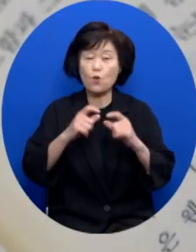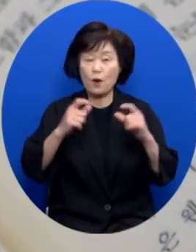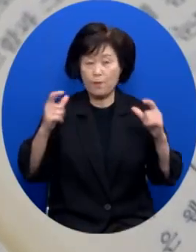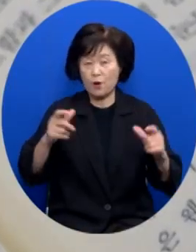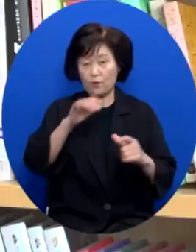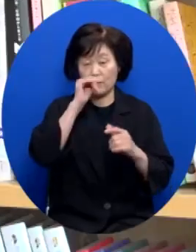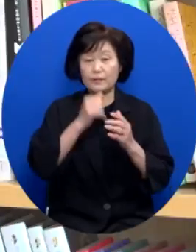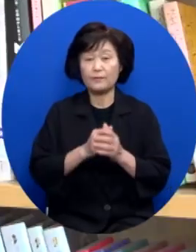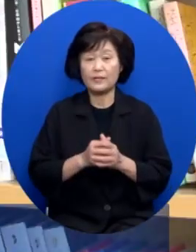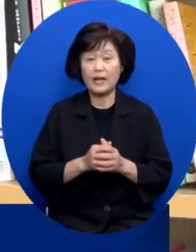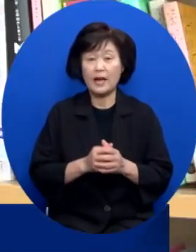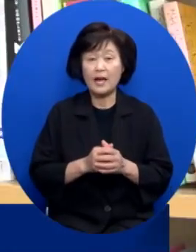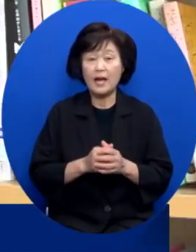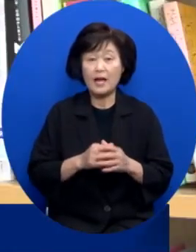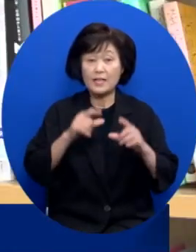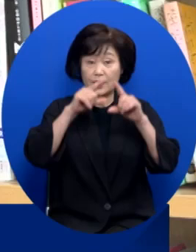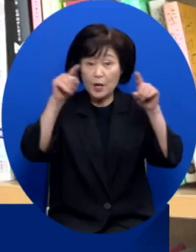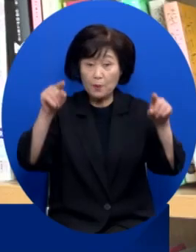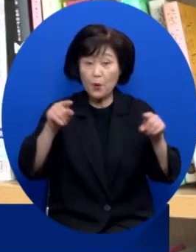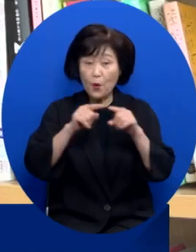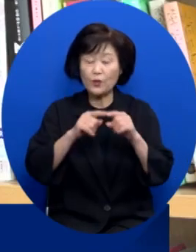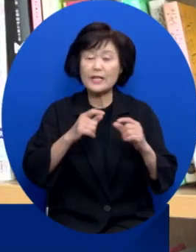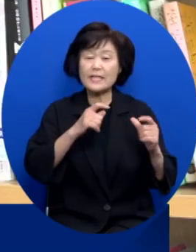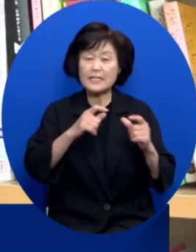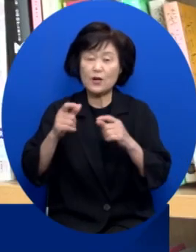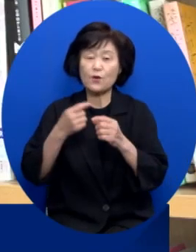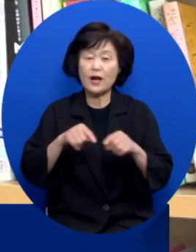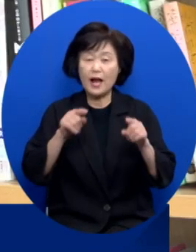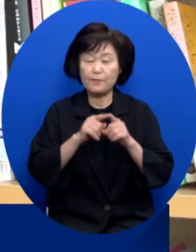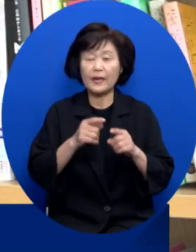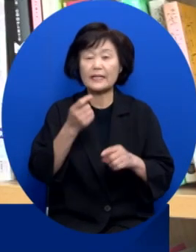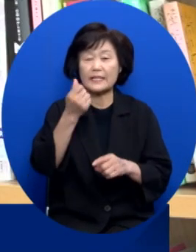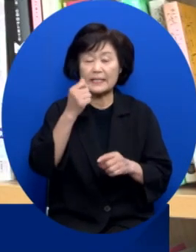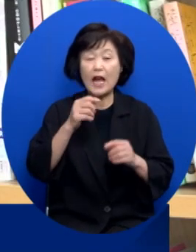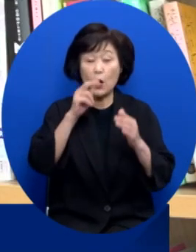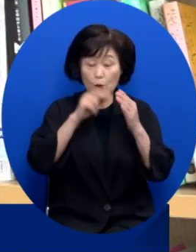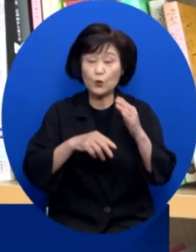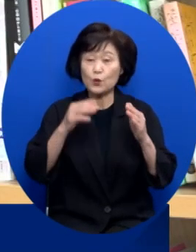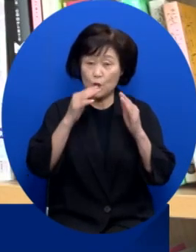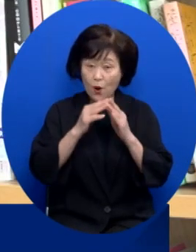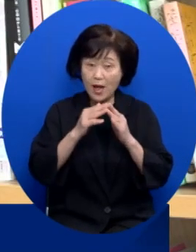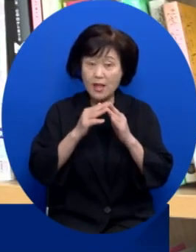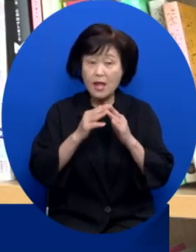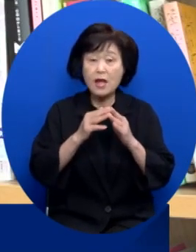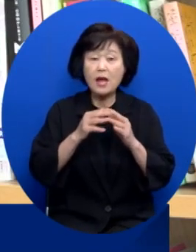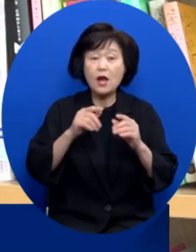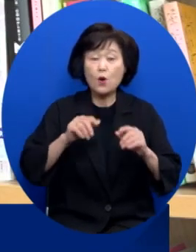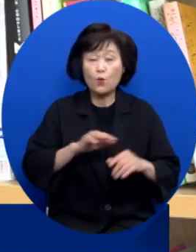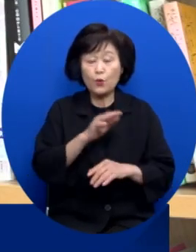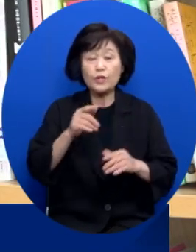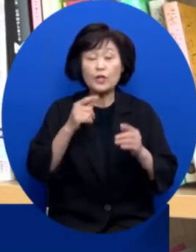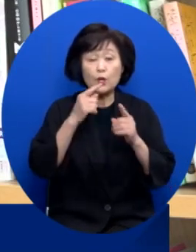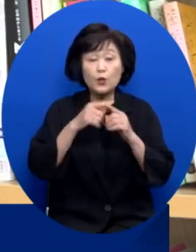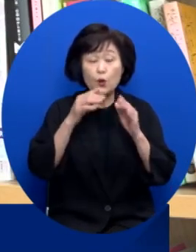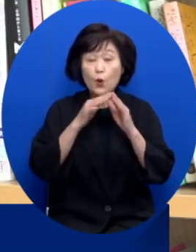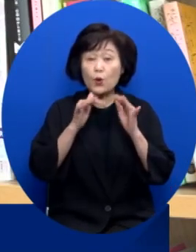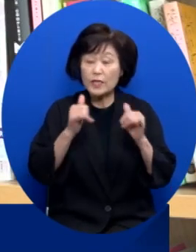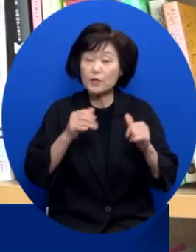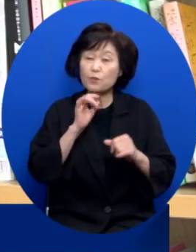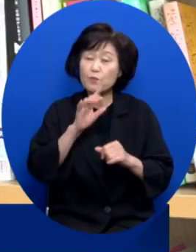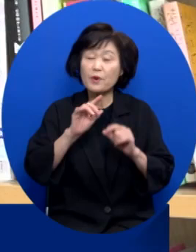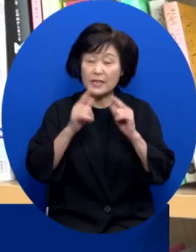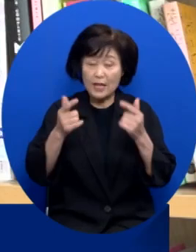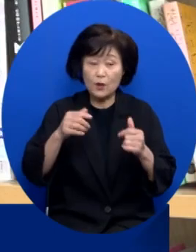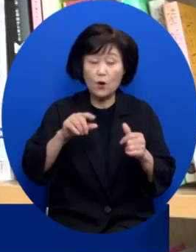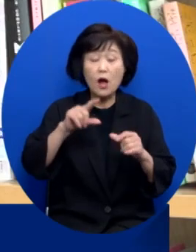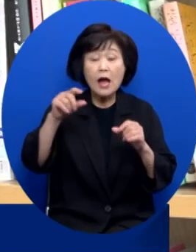확보했습니다. 저희 표어는 그 지역과 함께하는 작은 도서관이라 해서 저 신입교 교인뿐만 아니라 그 근처